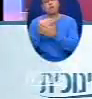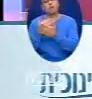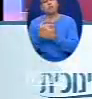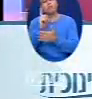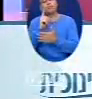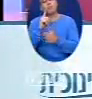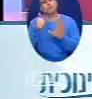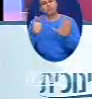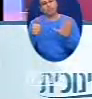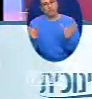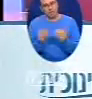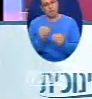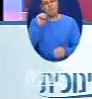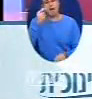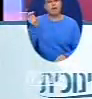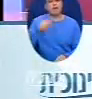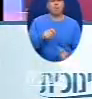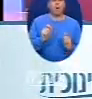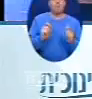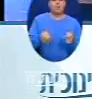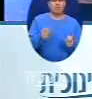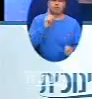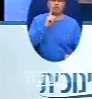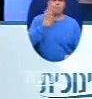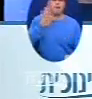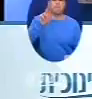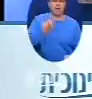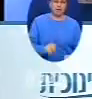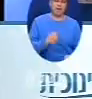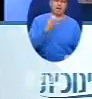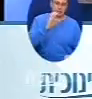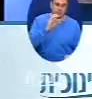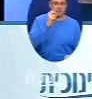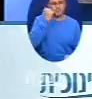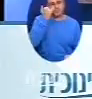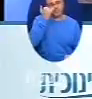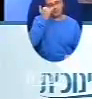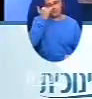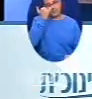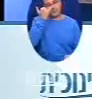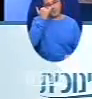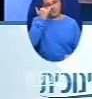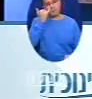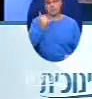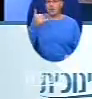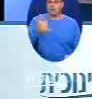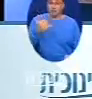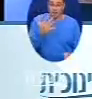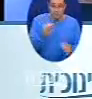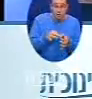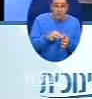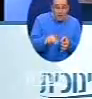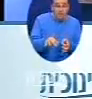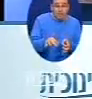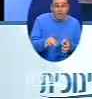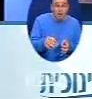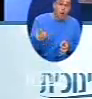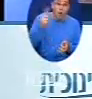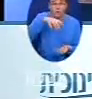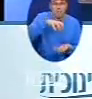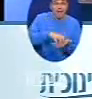ביום רביעי, להתראות. ובנימה אופטימית זו. ובנימה אופטימית זו, לא, סיירתם, החרדתם אותי, 50 מטר? עוד